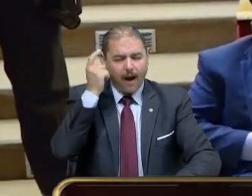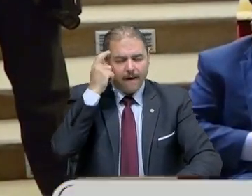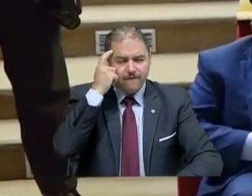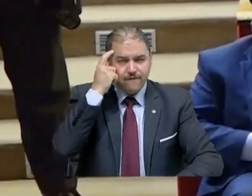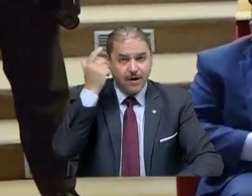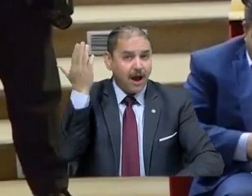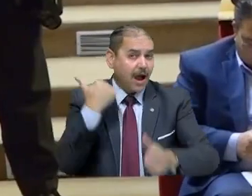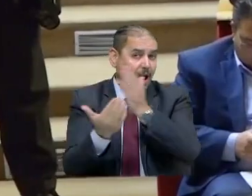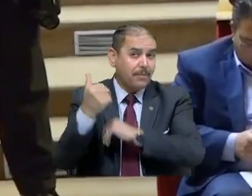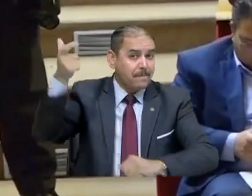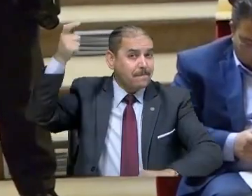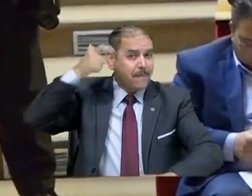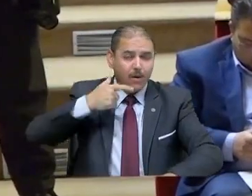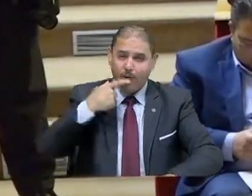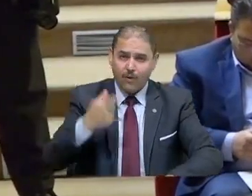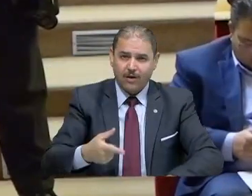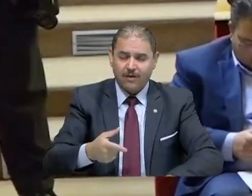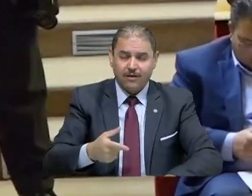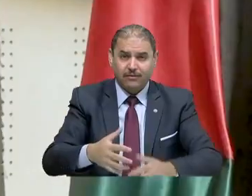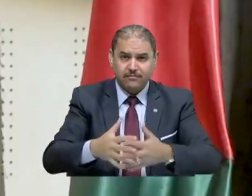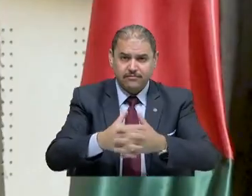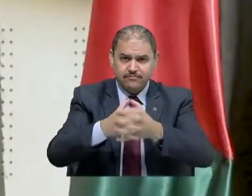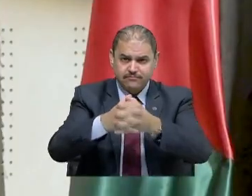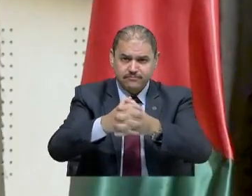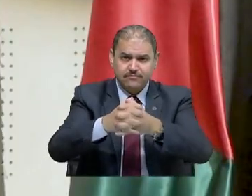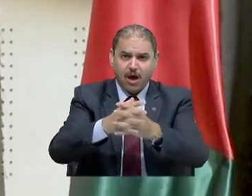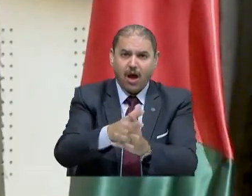على أهمية وحدة الأراضي الفلسطينية،